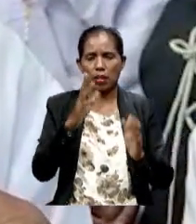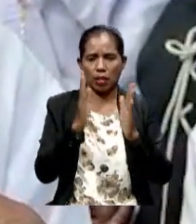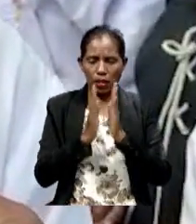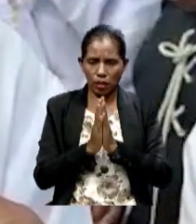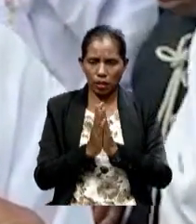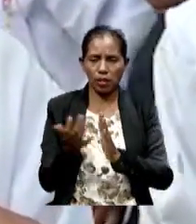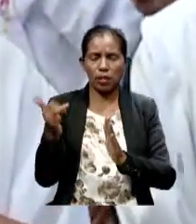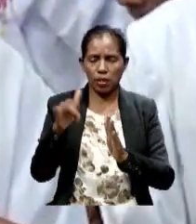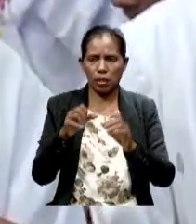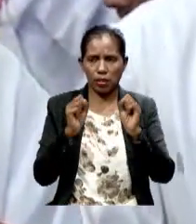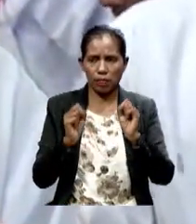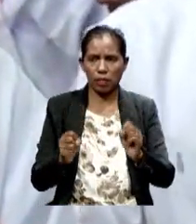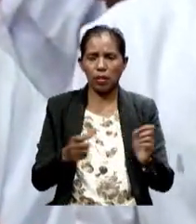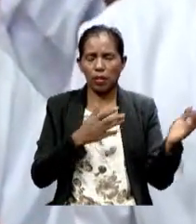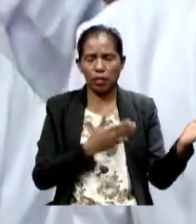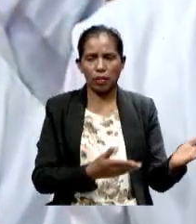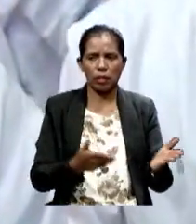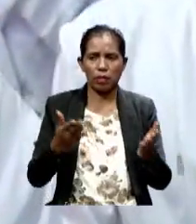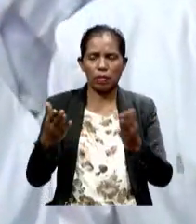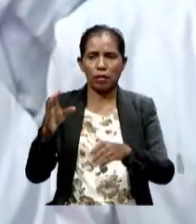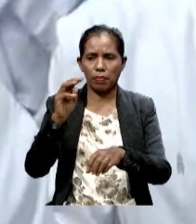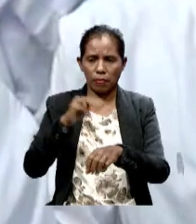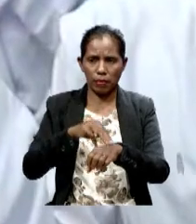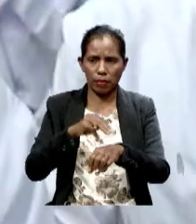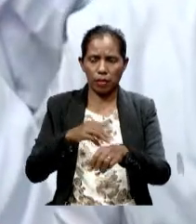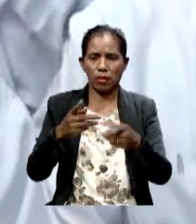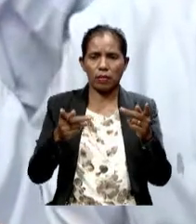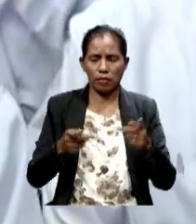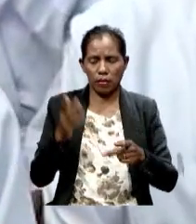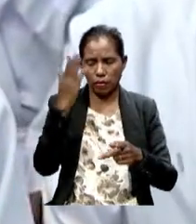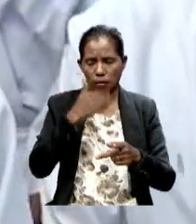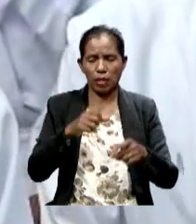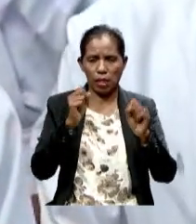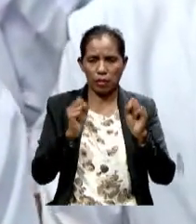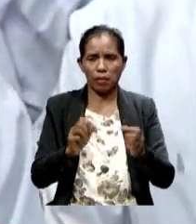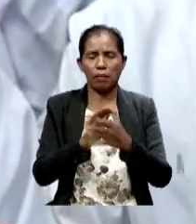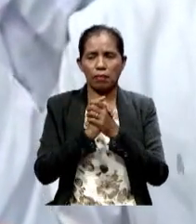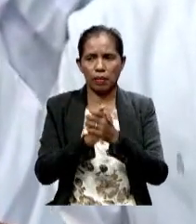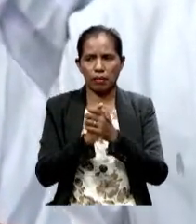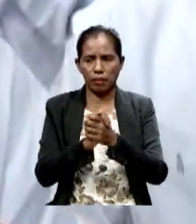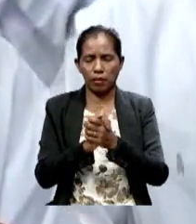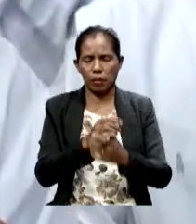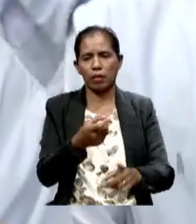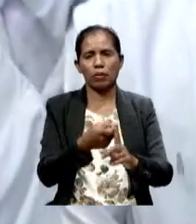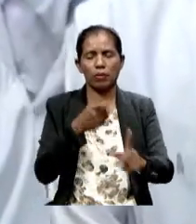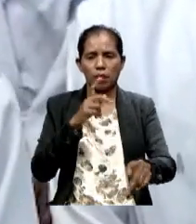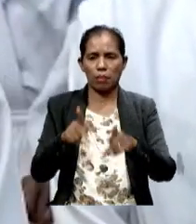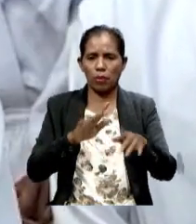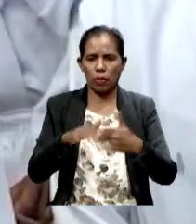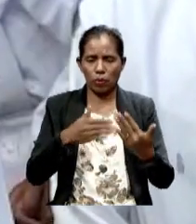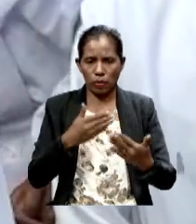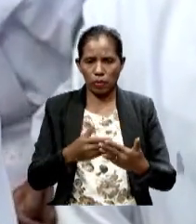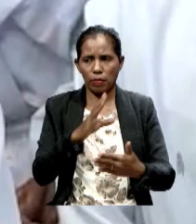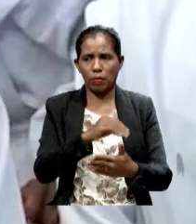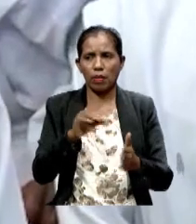onde uma missa, né, faz um fura aqui, né, onde parabéns, vai iniciativa comunidade de nian, né, vai